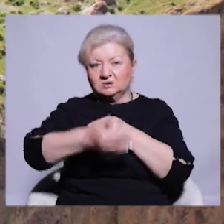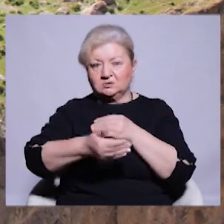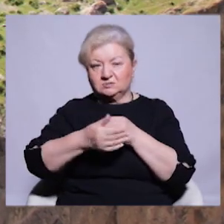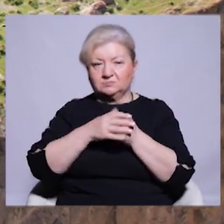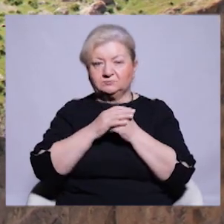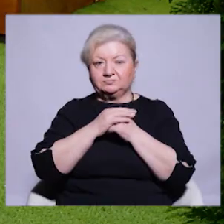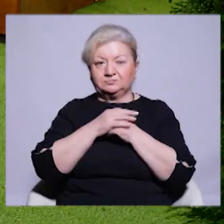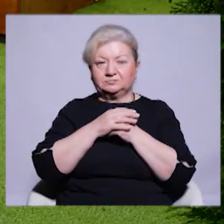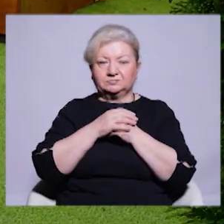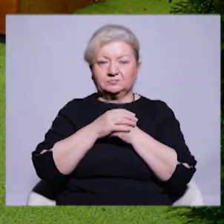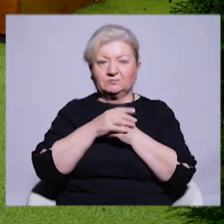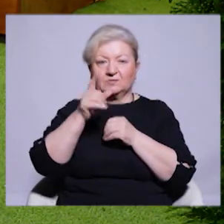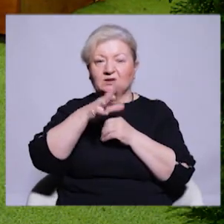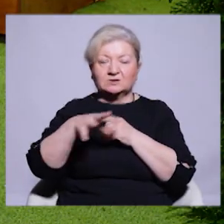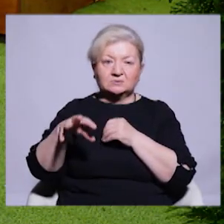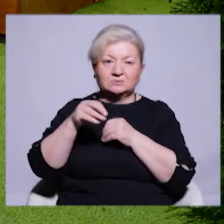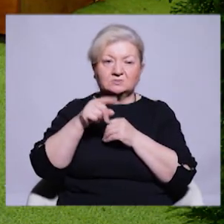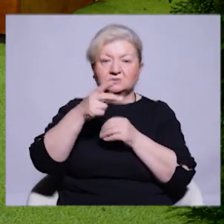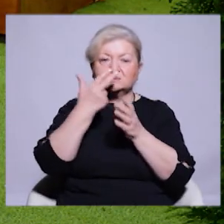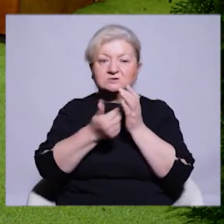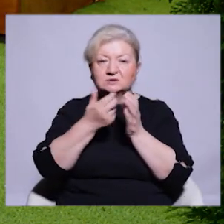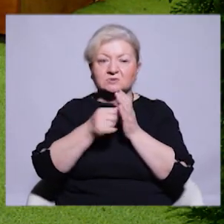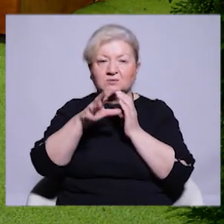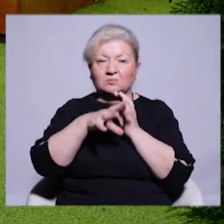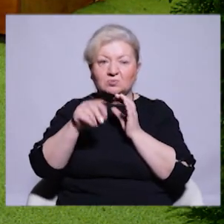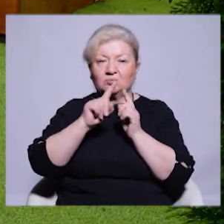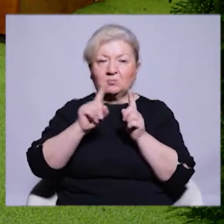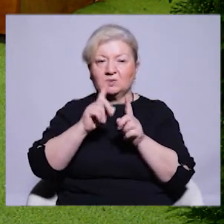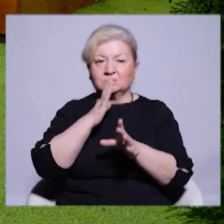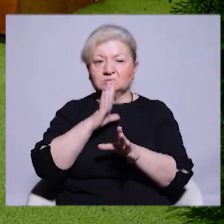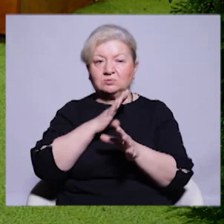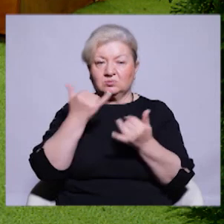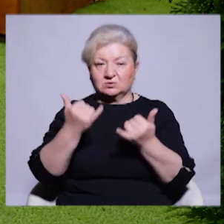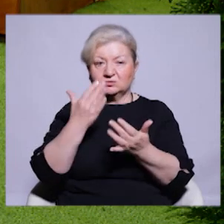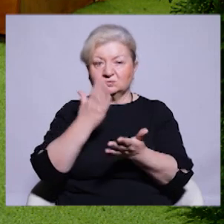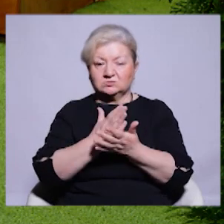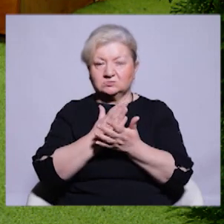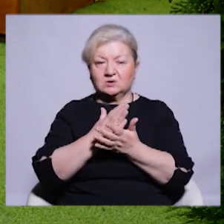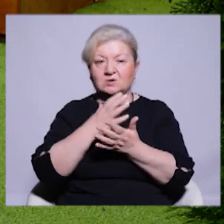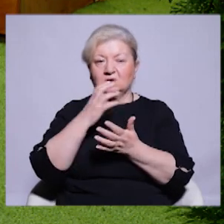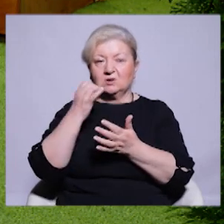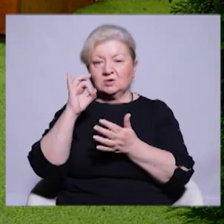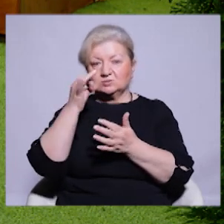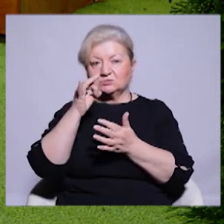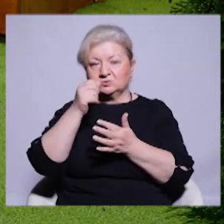და ჭერემი. აი ეს ციხეები, რომლებიც წარმოადგენენ დღესაც ისტორიულ